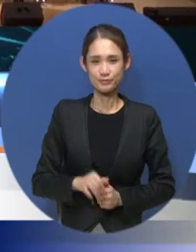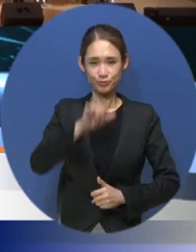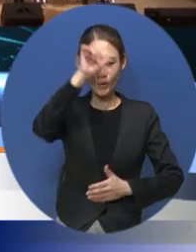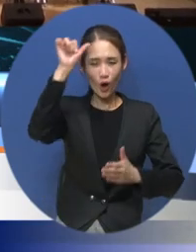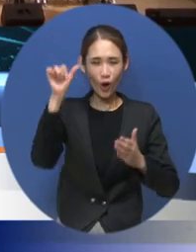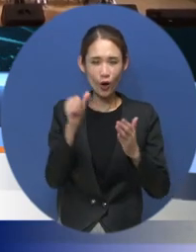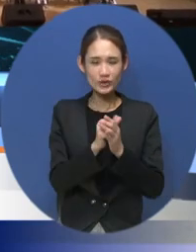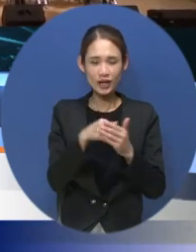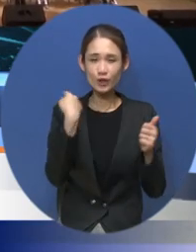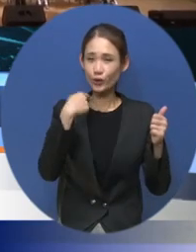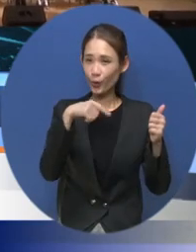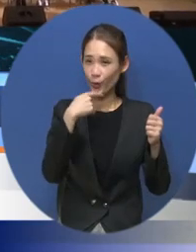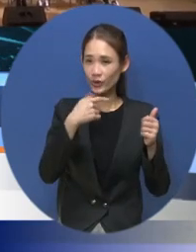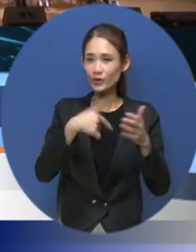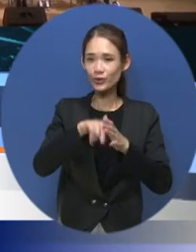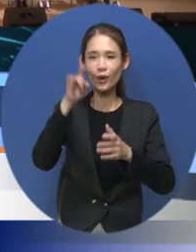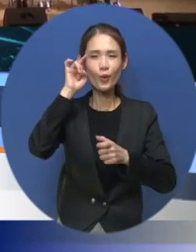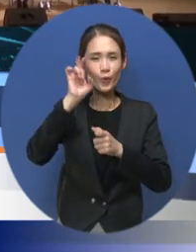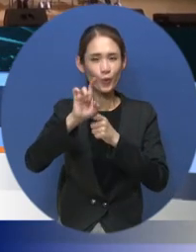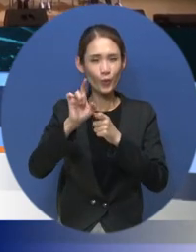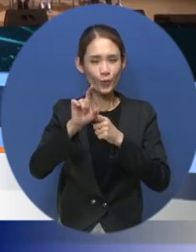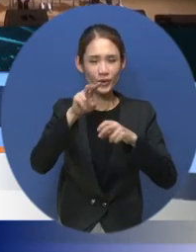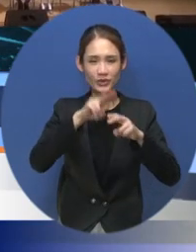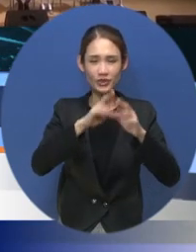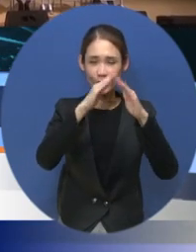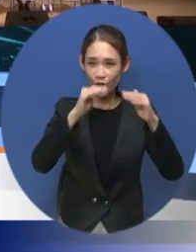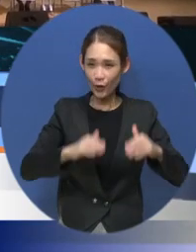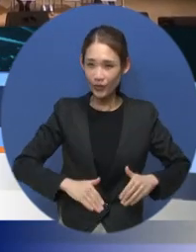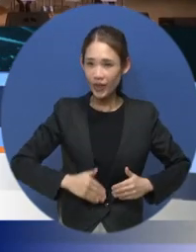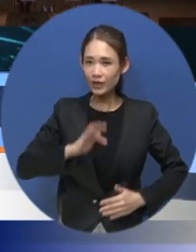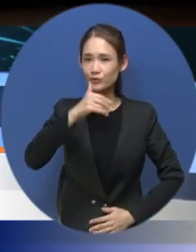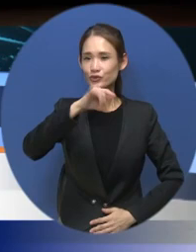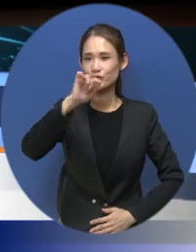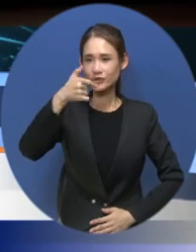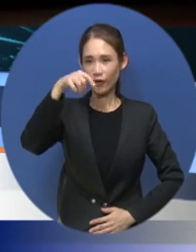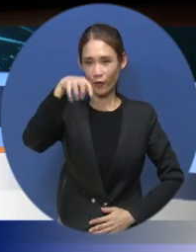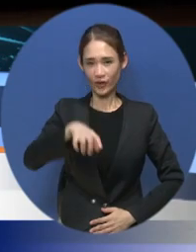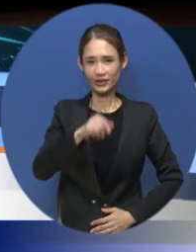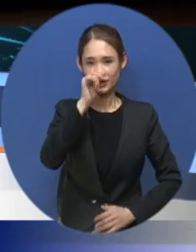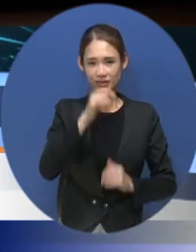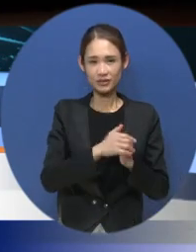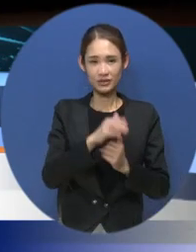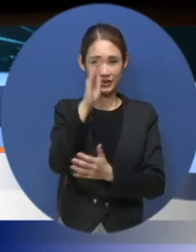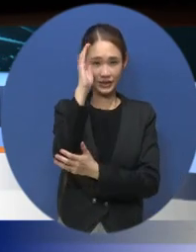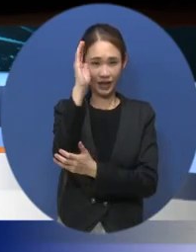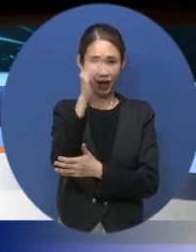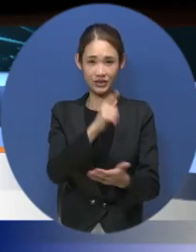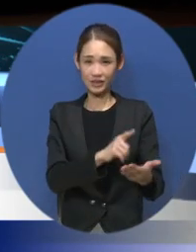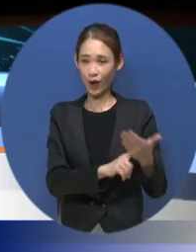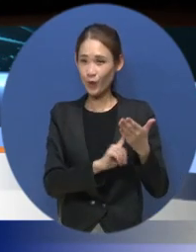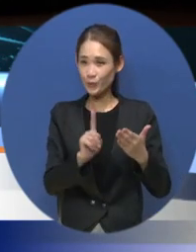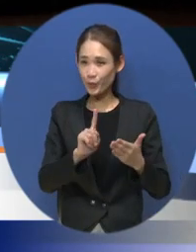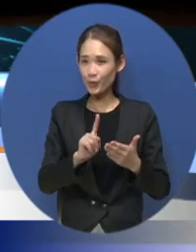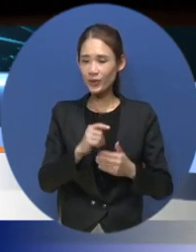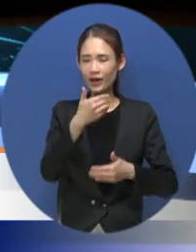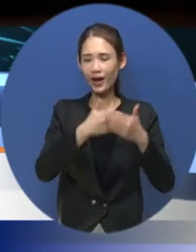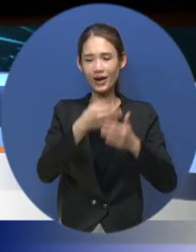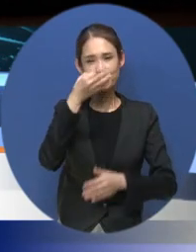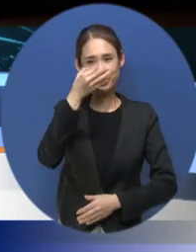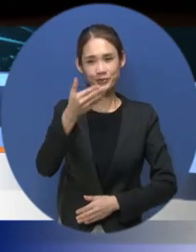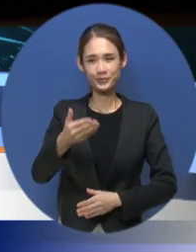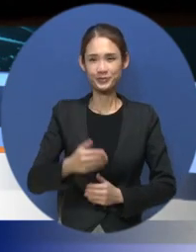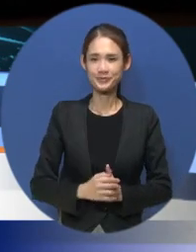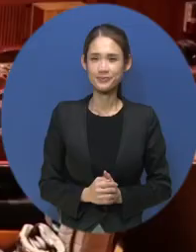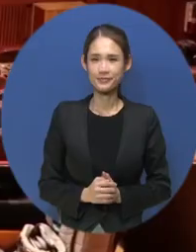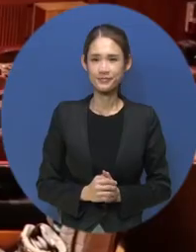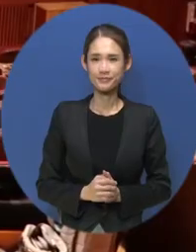평생 교육을 위해 고민하는 자리가 전남 순천에서 마련됐습니다. 어떠한 이야기가 나왔는지 이영춘 기자가 보도합니다.